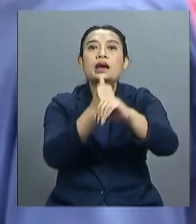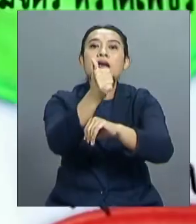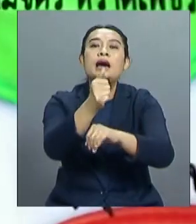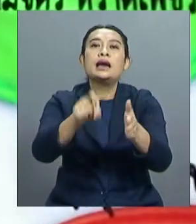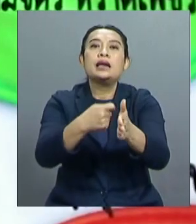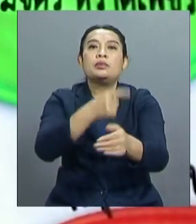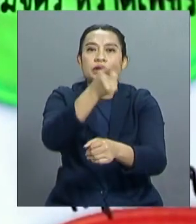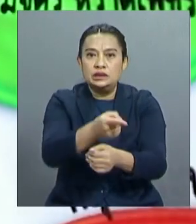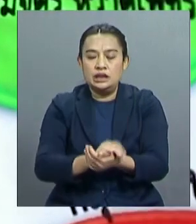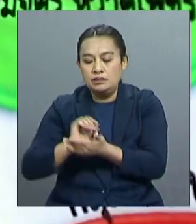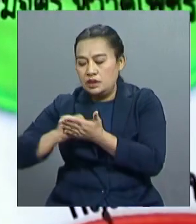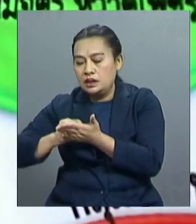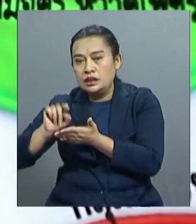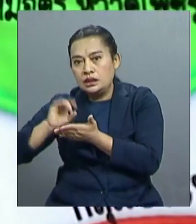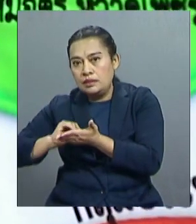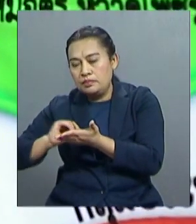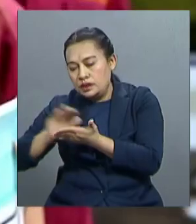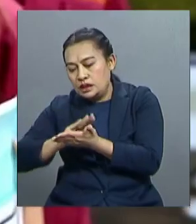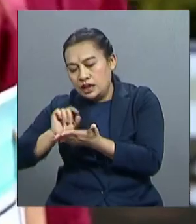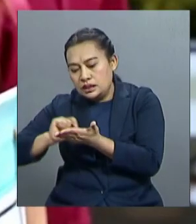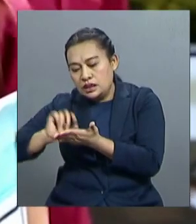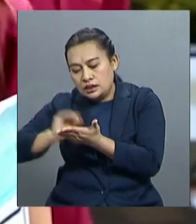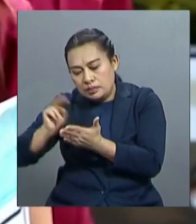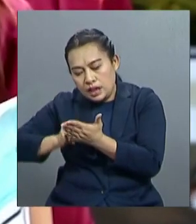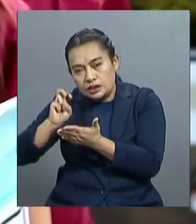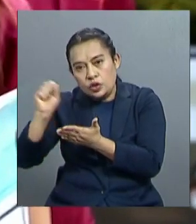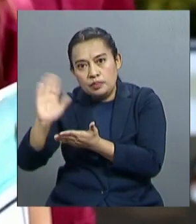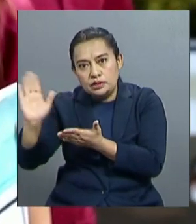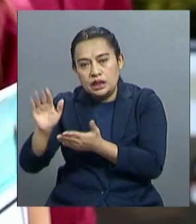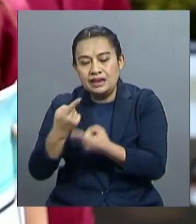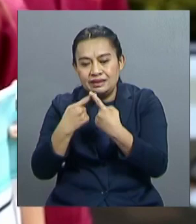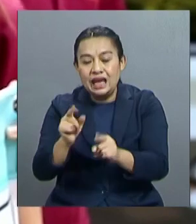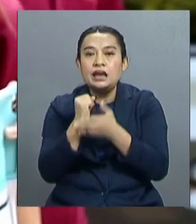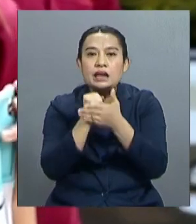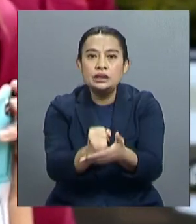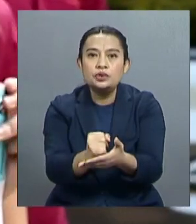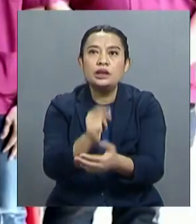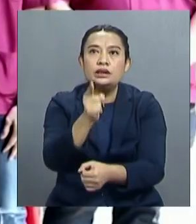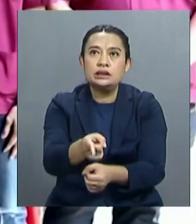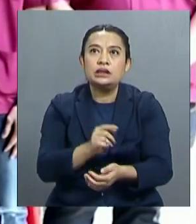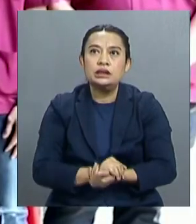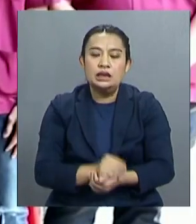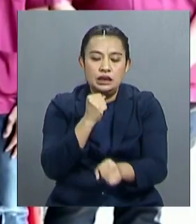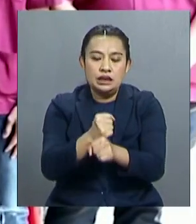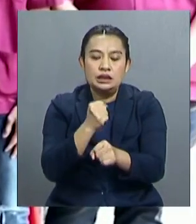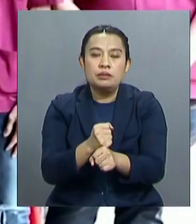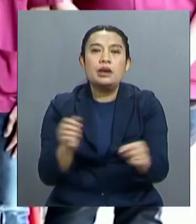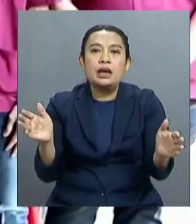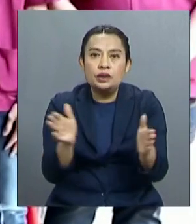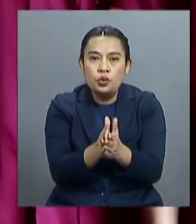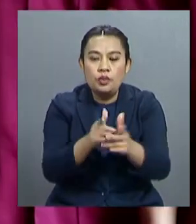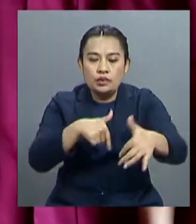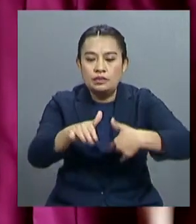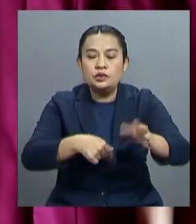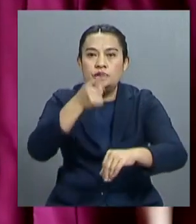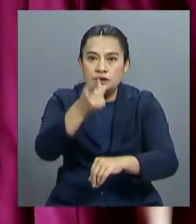านหรือกระดาษที่เราใช้อ่านสอบแต่นี่คือการทำงานกับพื้นที่จริง